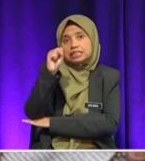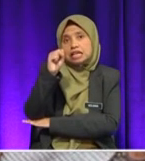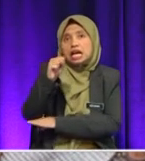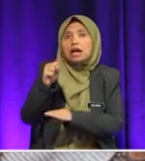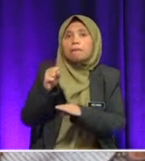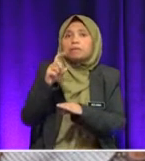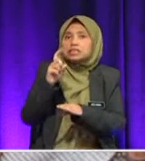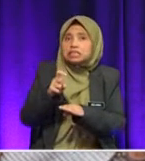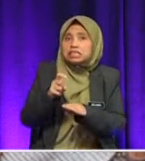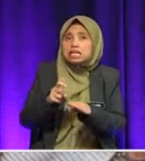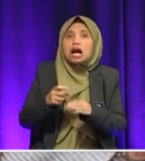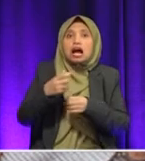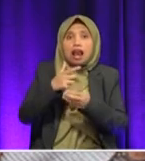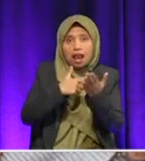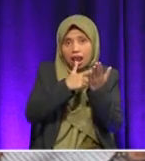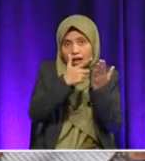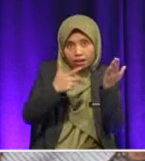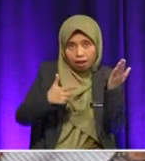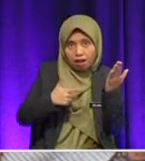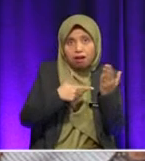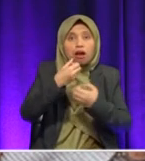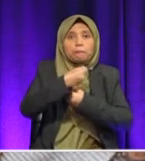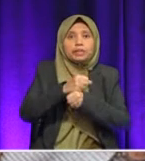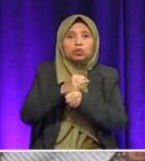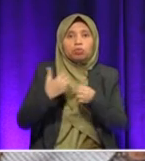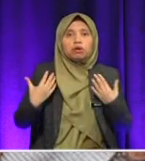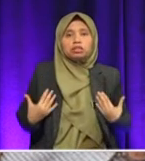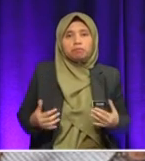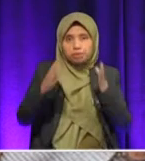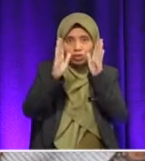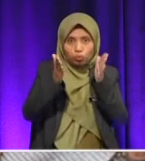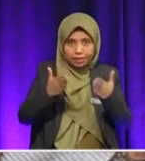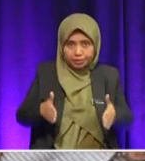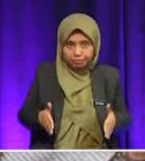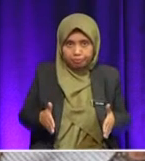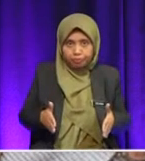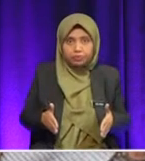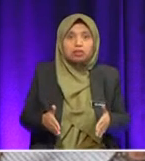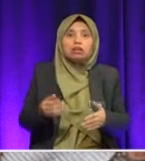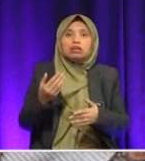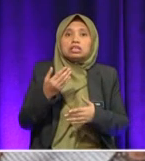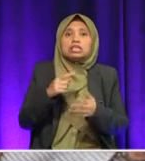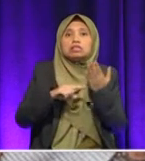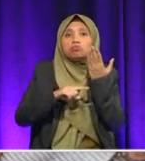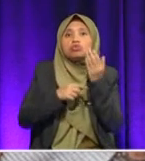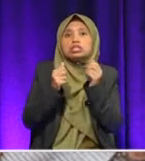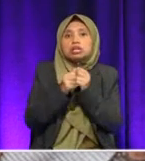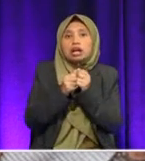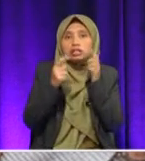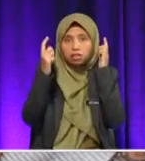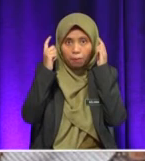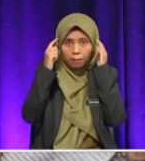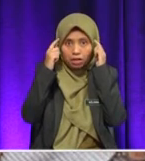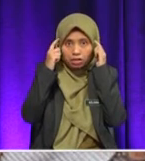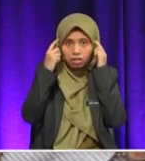mesti melangkah dulu bentuk baja di pagi kepada hingga ke kaki janji dalam lacrou kiss me Hai Bermuda dengan kepala Oke